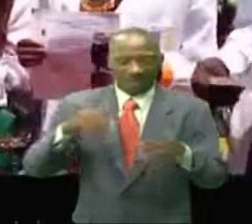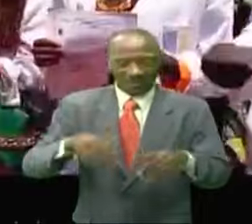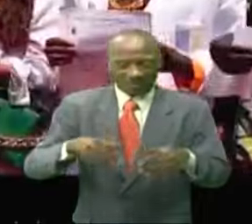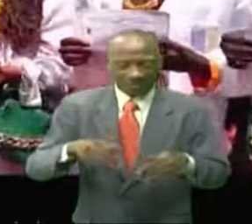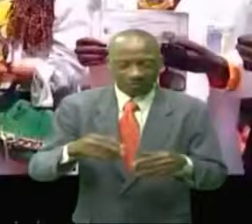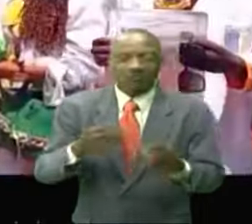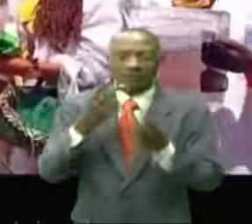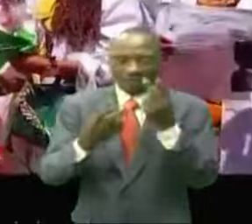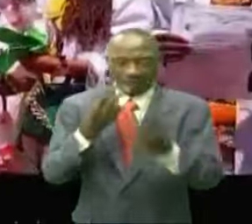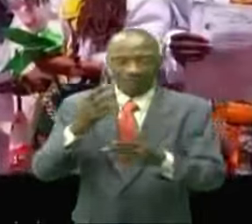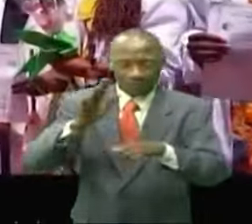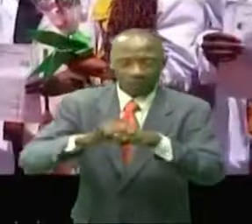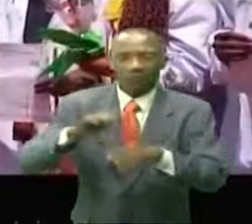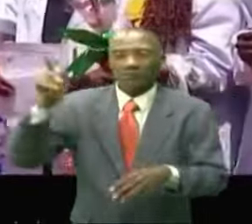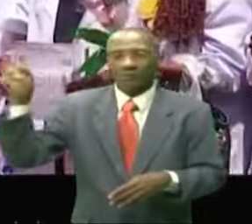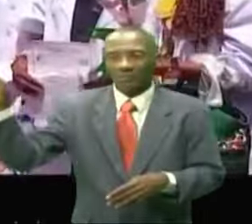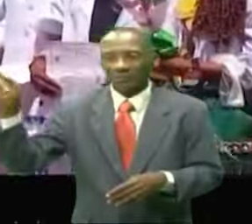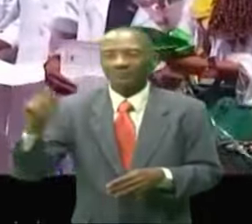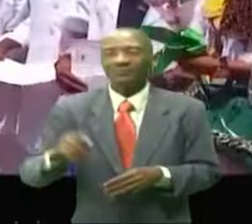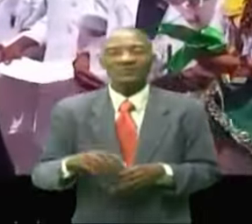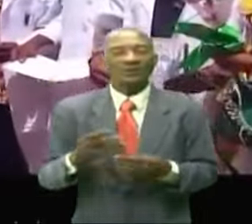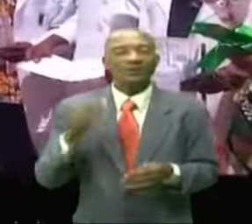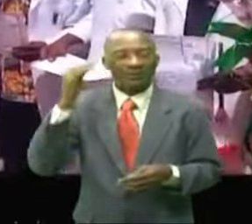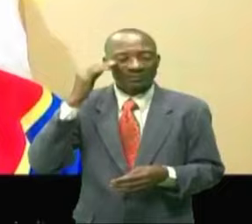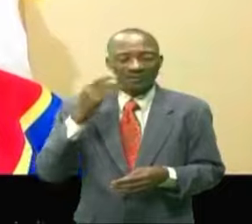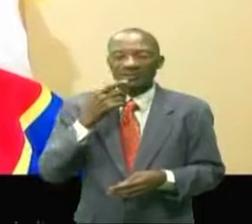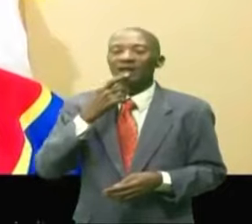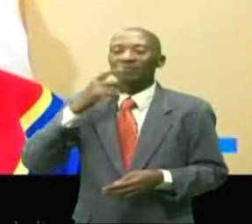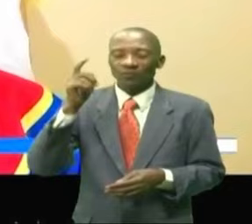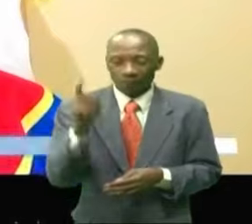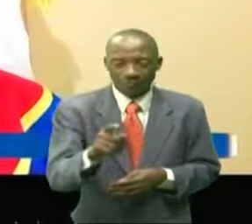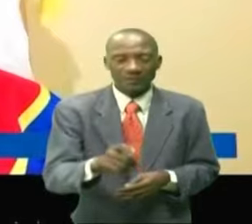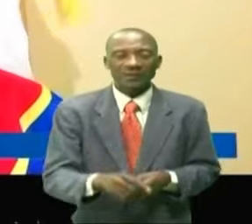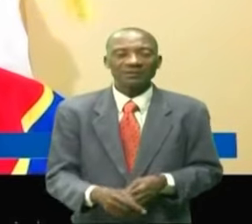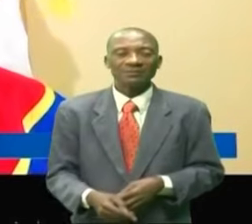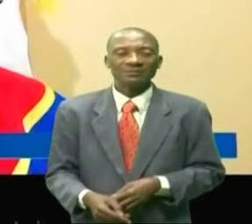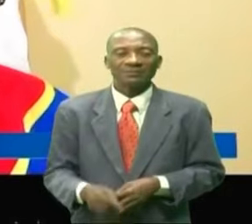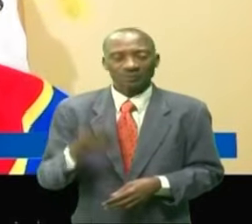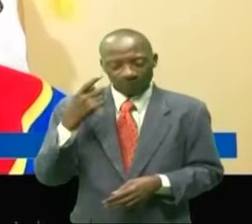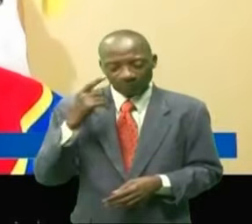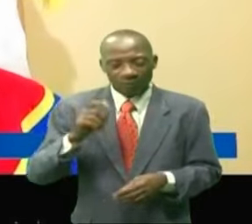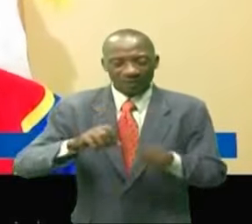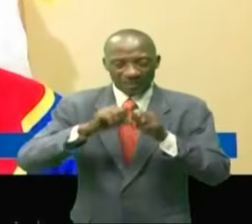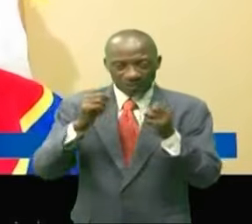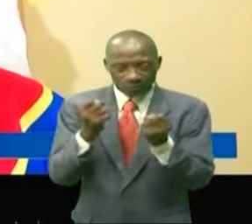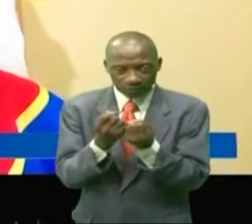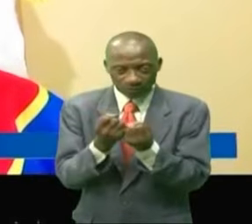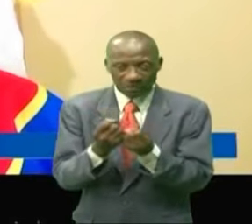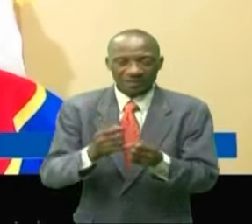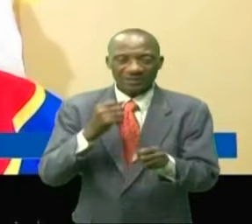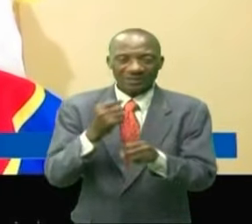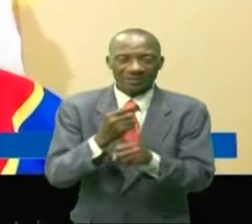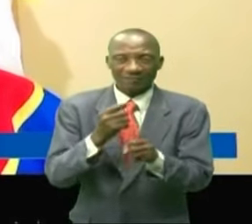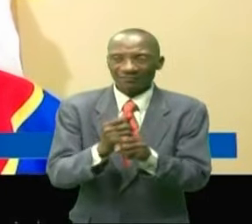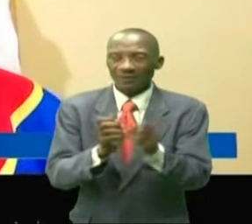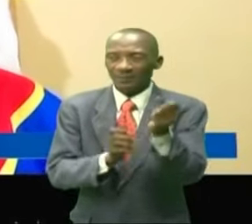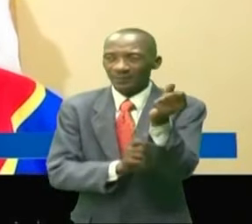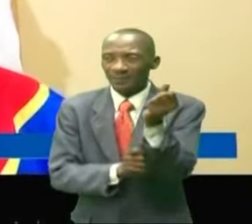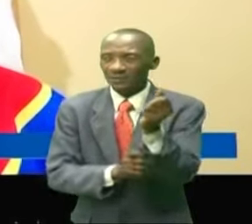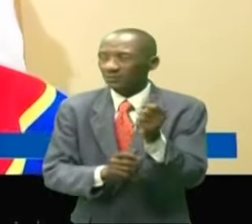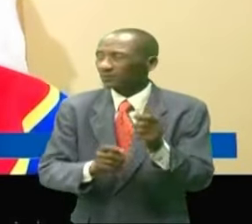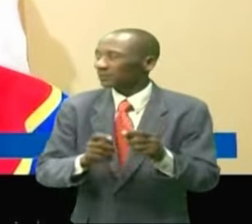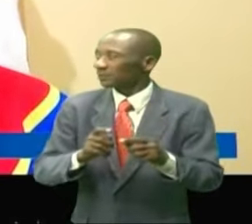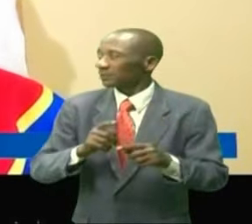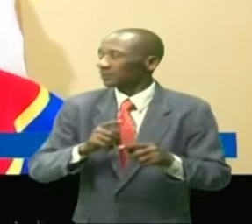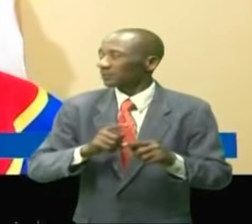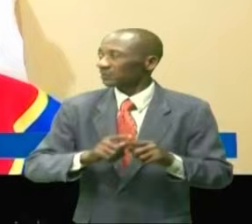une réussite et la joie est vraiment aussi complète. Nous sommes vraiment ravis de voir comment les